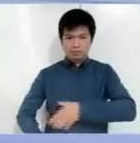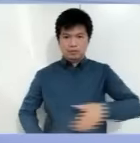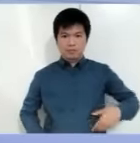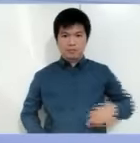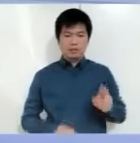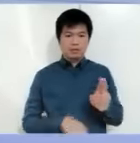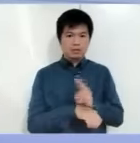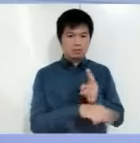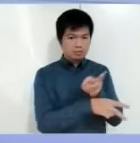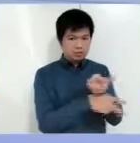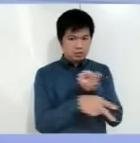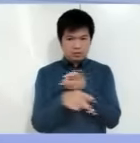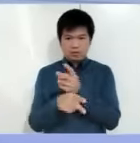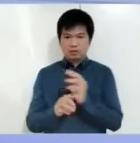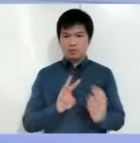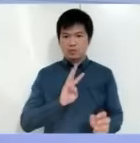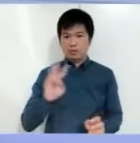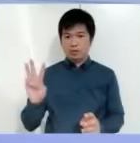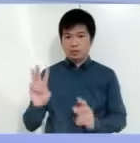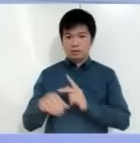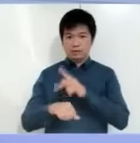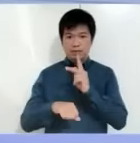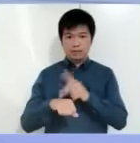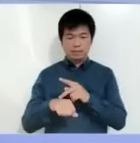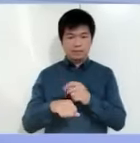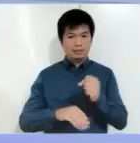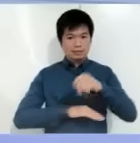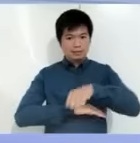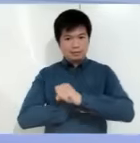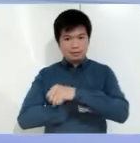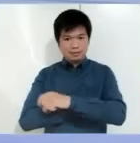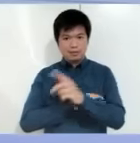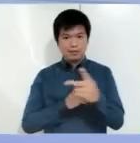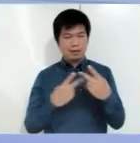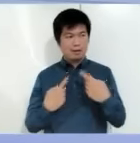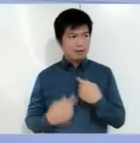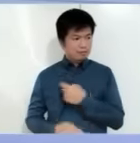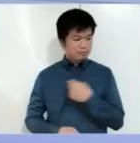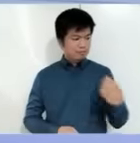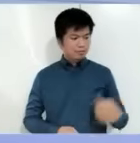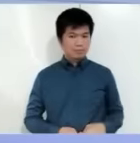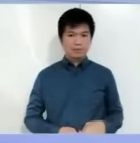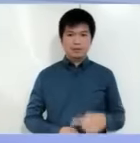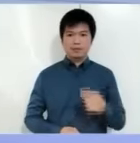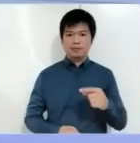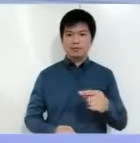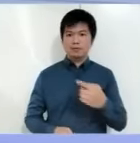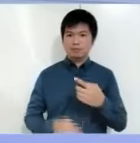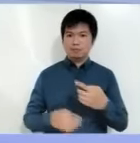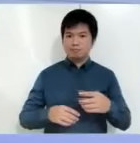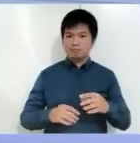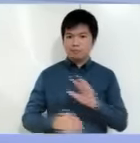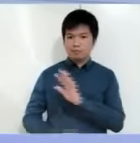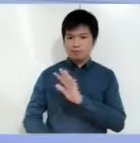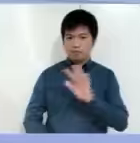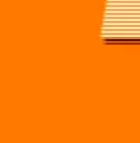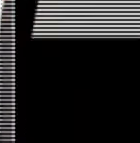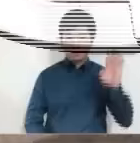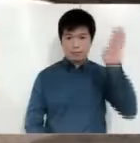West Philippine Sea. May bagong belta naman ang China sa Pilipinas. Nasa frontline na balitang yan si Brian